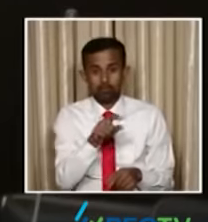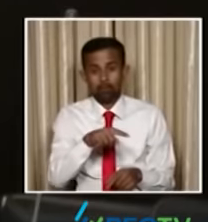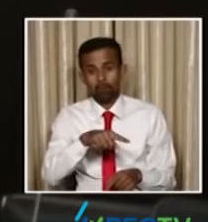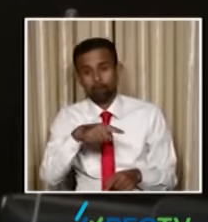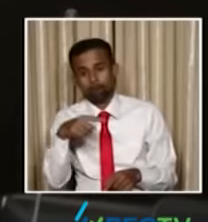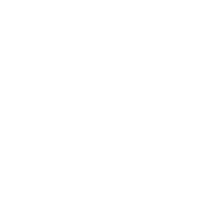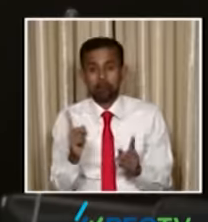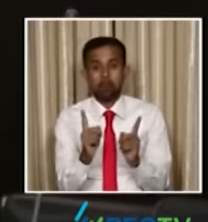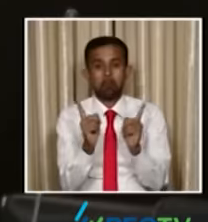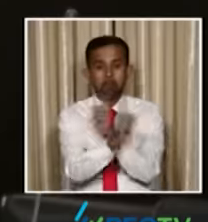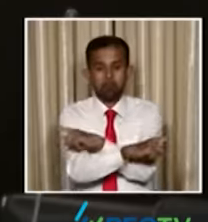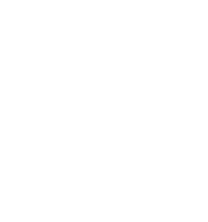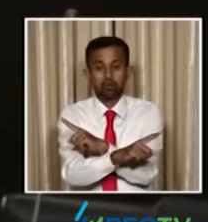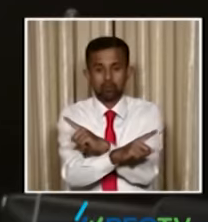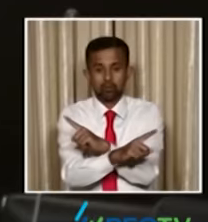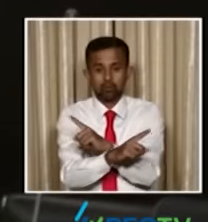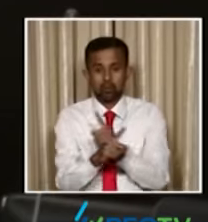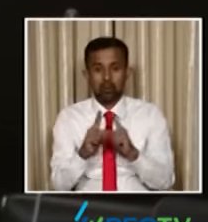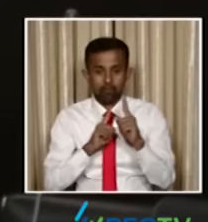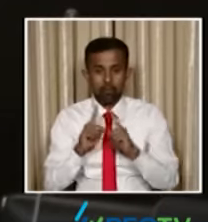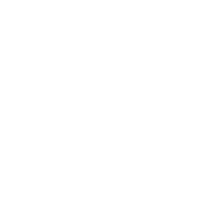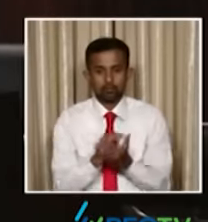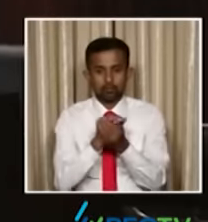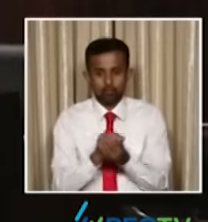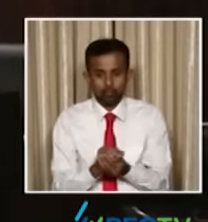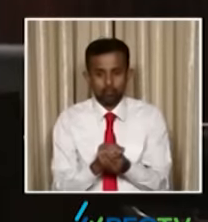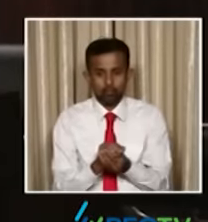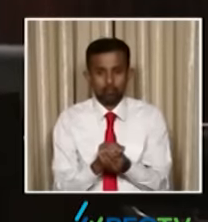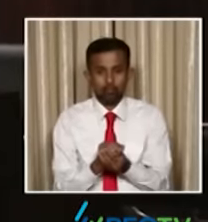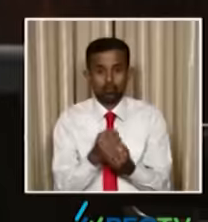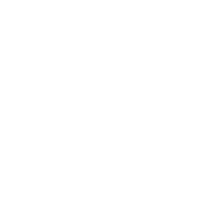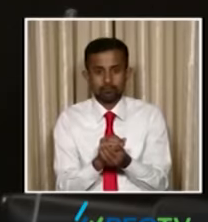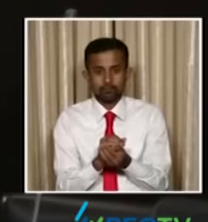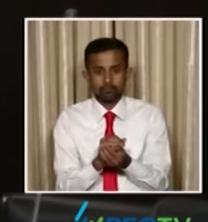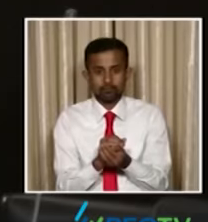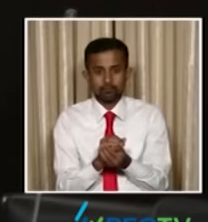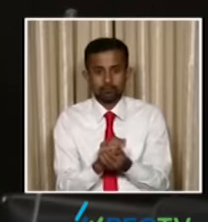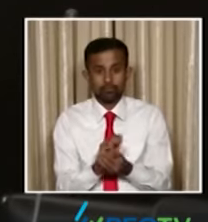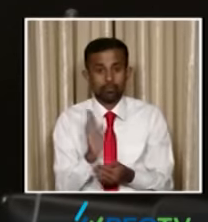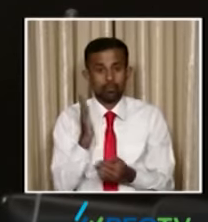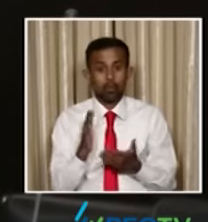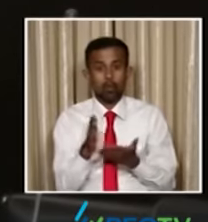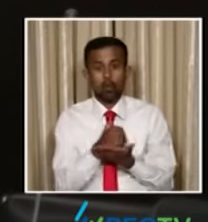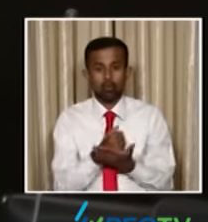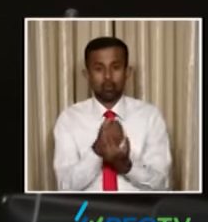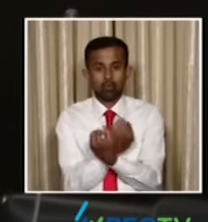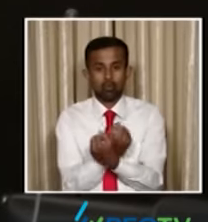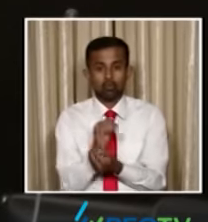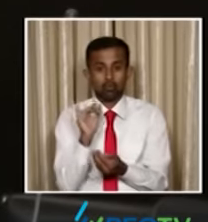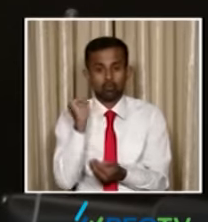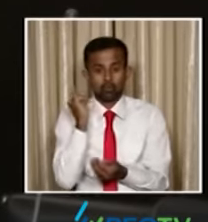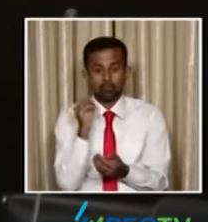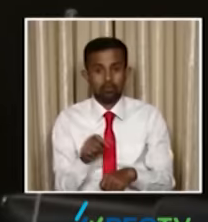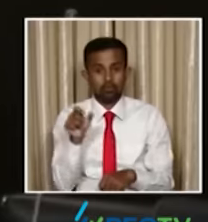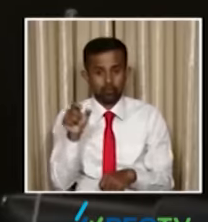ස්ථානයකට ගෙනිහිල්ලා රඳවන්න අපි සාකච්ඡා කරමින් පවතිනවා. පොලිස් නිලධාරීන්ගේ ආරක්ෂාව මට සියලුම පොලිස් නිලධාරීන්ට අපිට